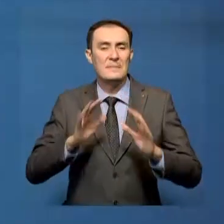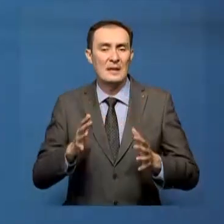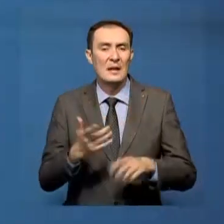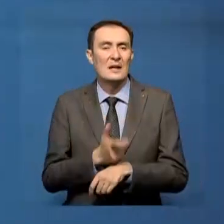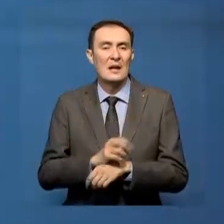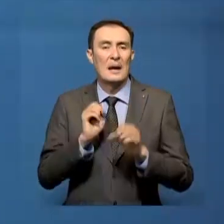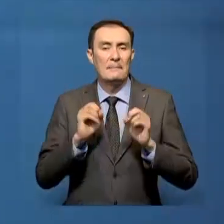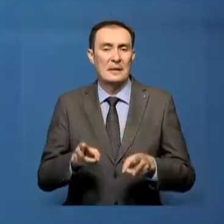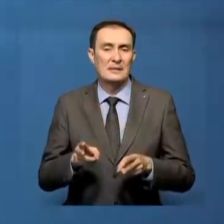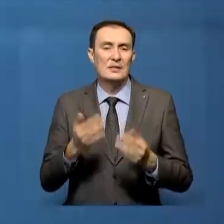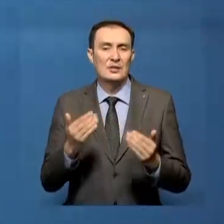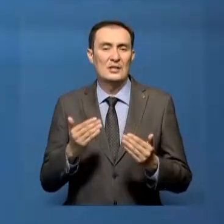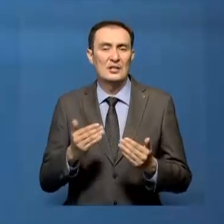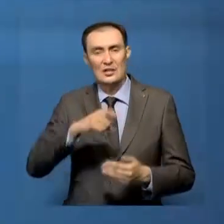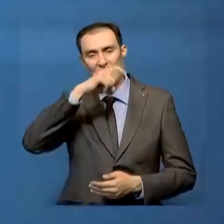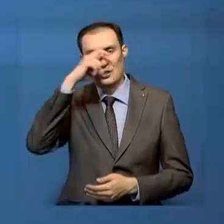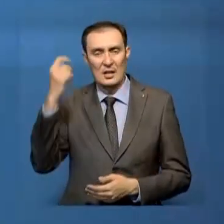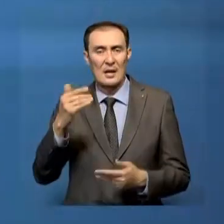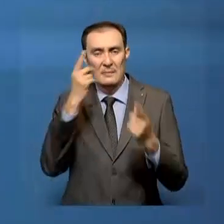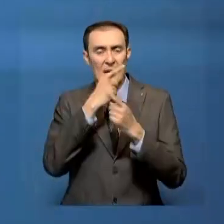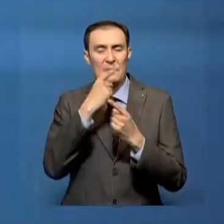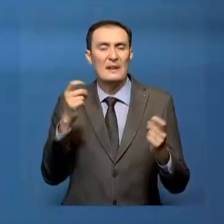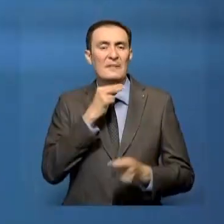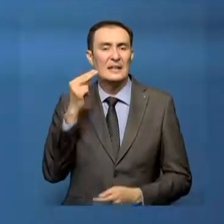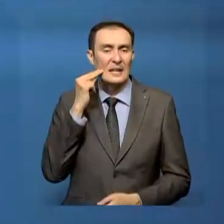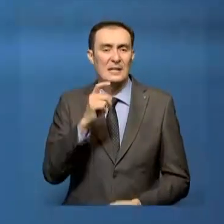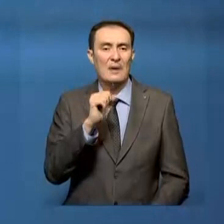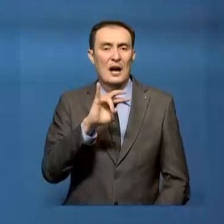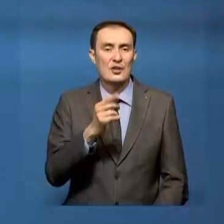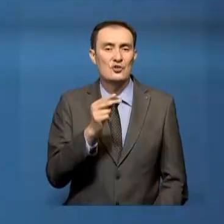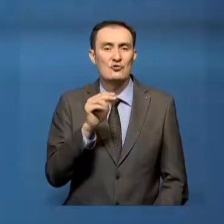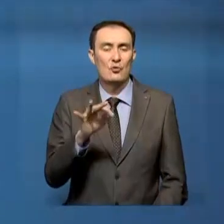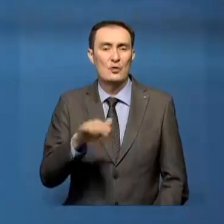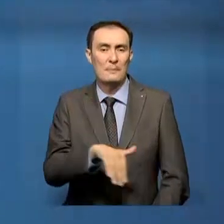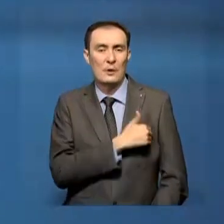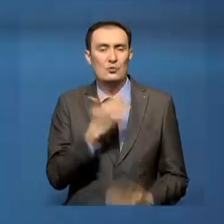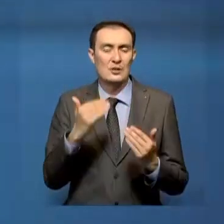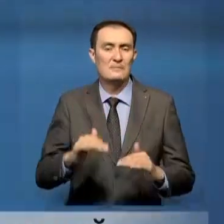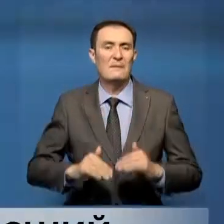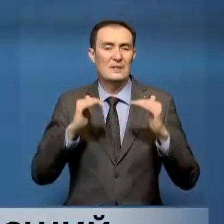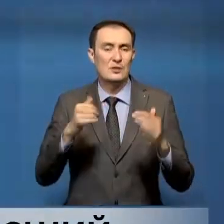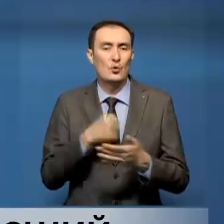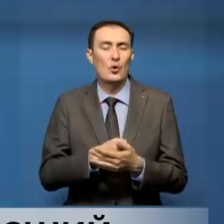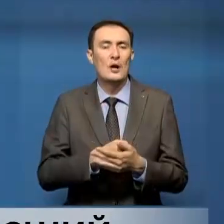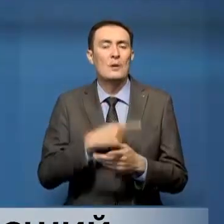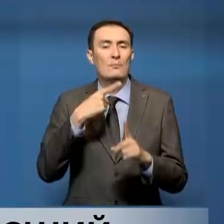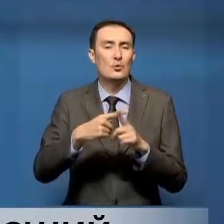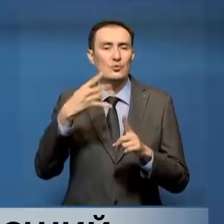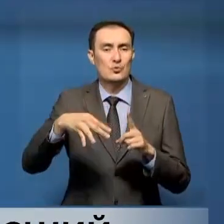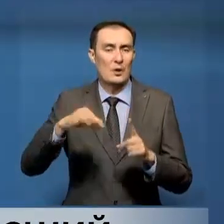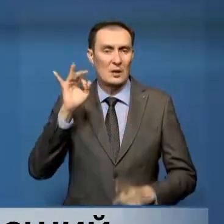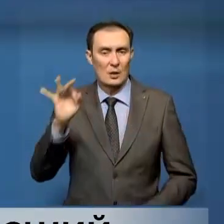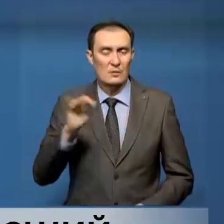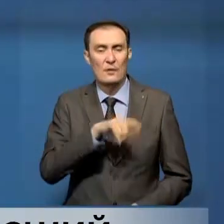Наивысший красный уровень опасности из-за жары объявили в китайском Ханчжоу. Столбики термометров там повысились до отметки 40